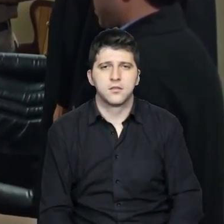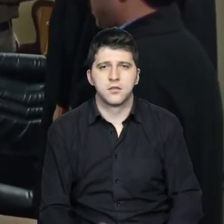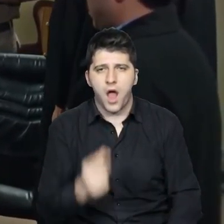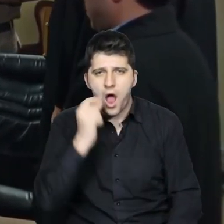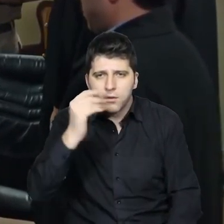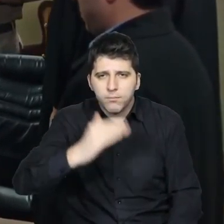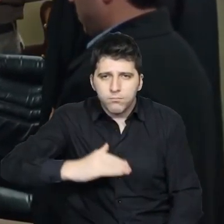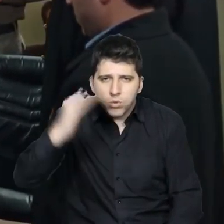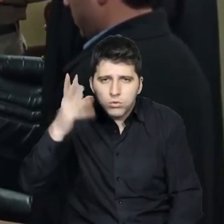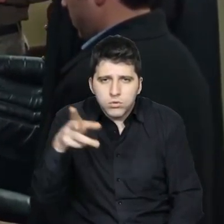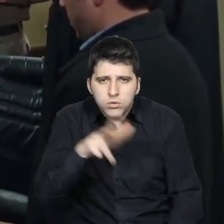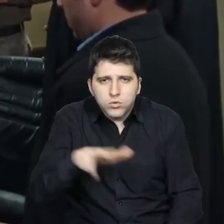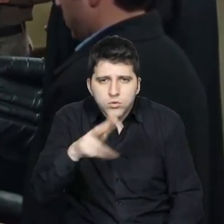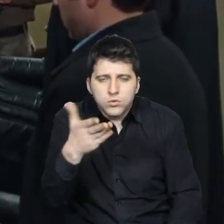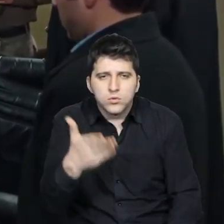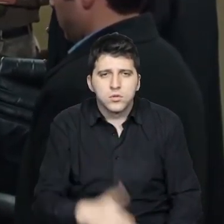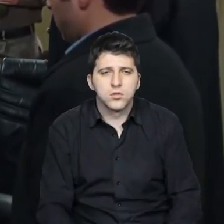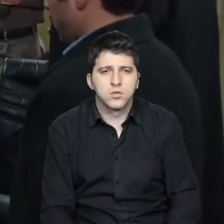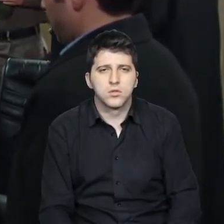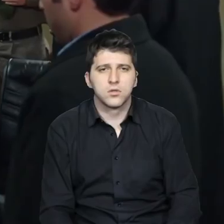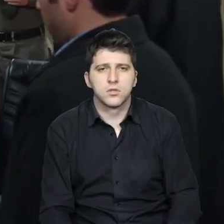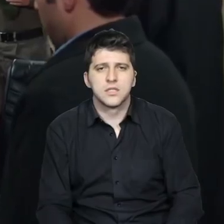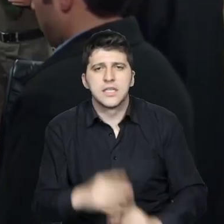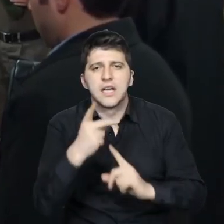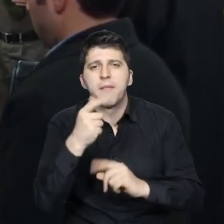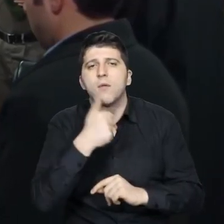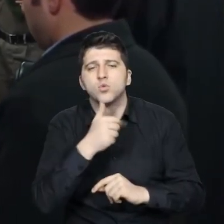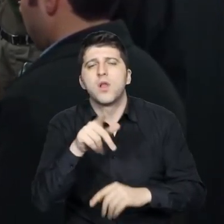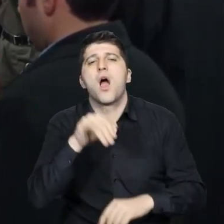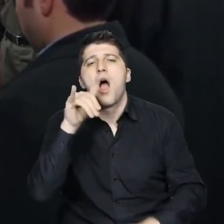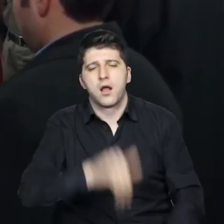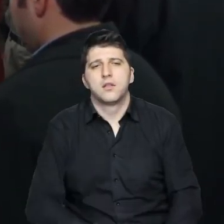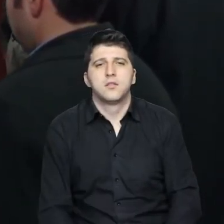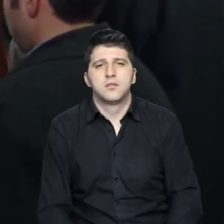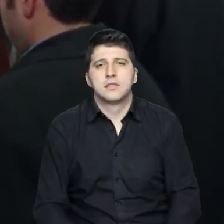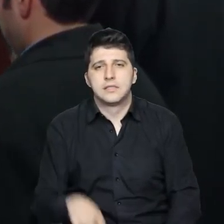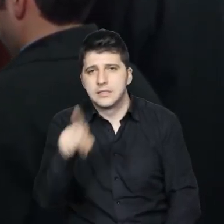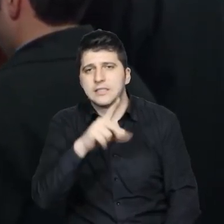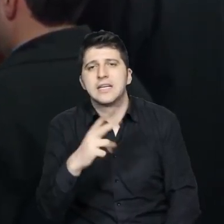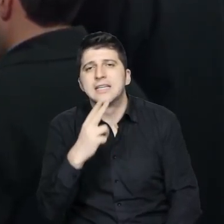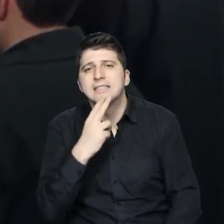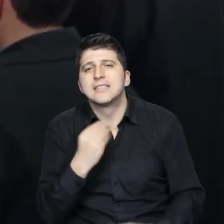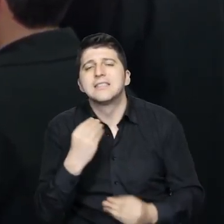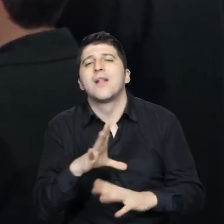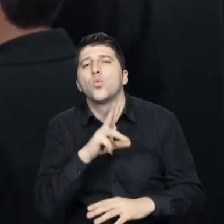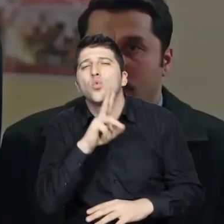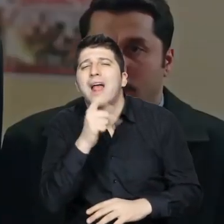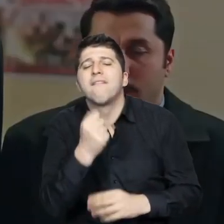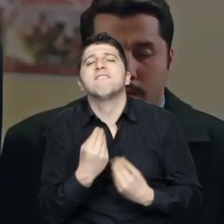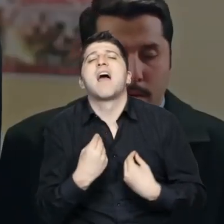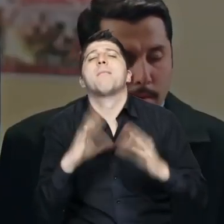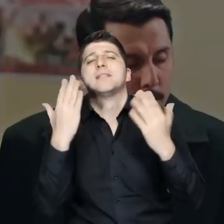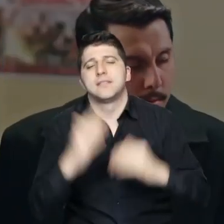Kocaman adamlarsınız lan. İbrahim Usta haklı. İnsan size kız değil, günahını bile